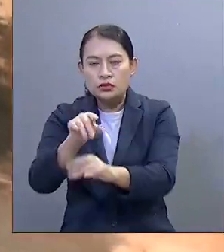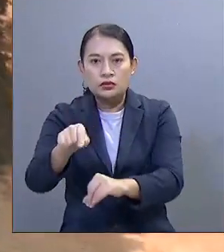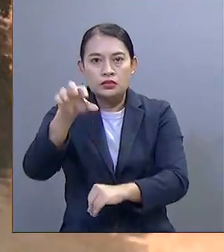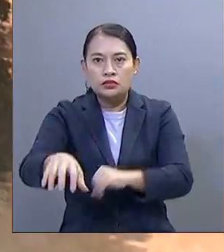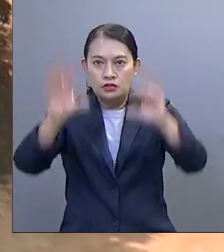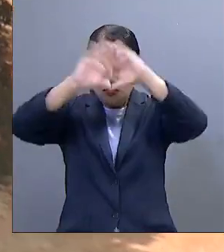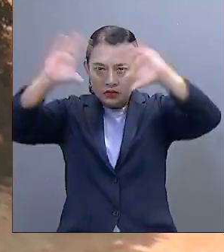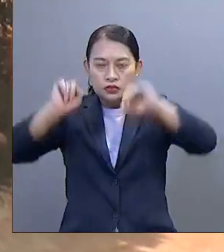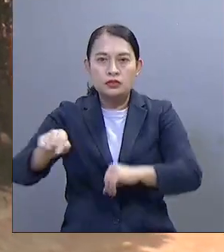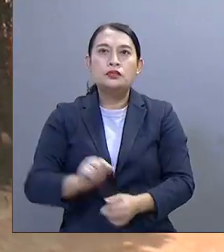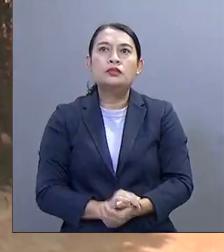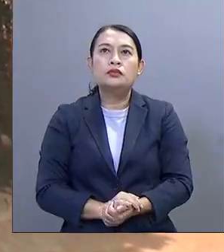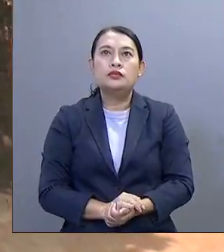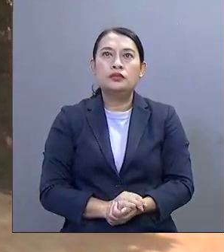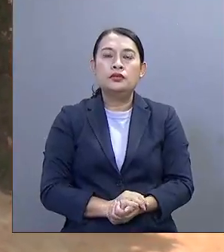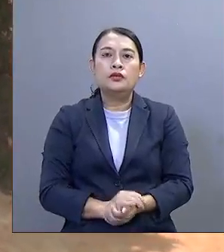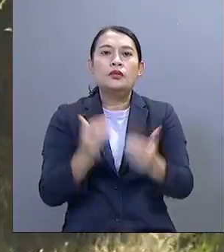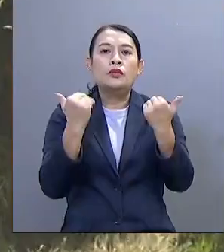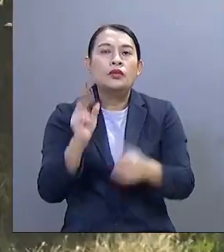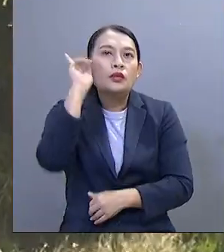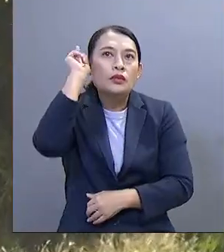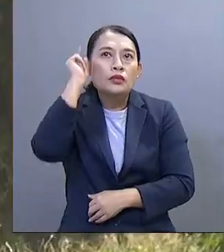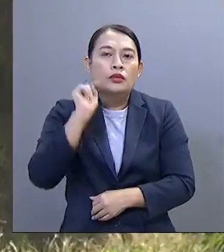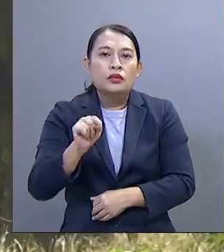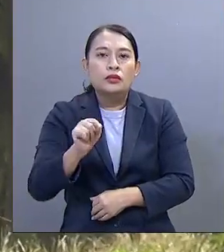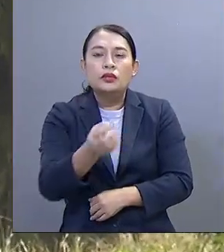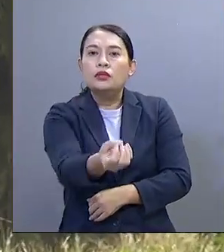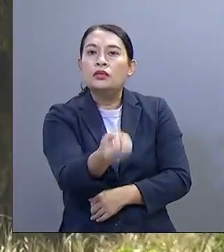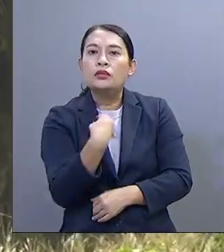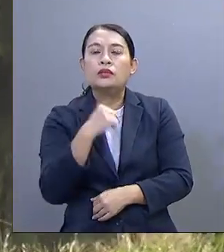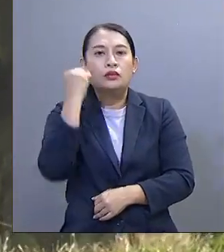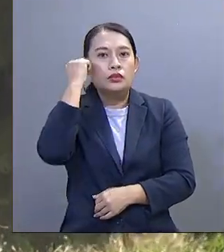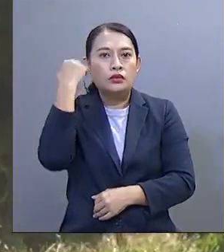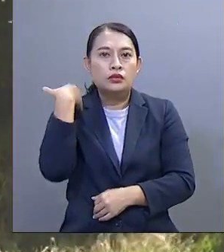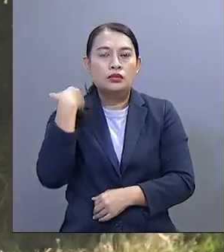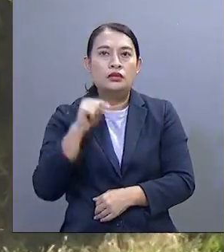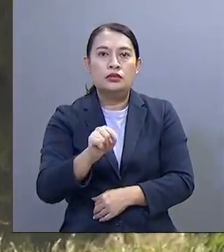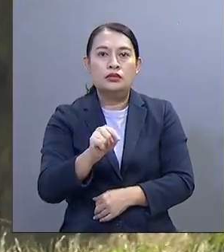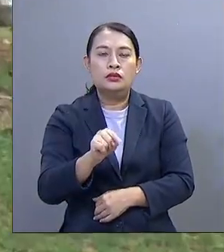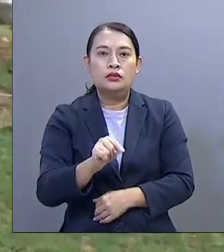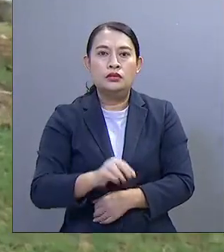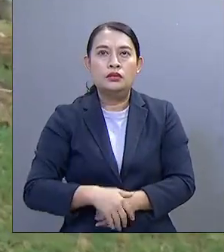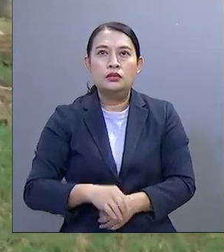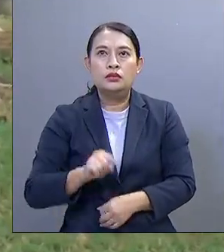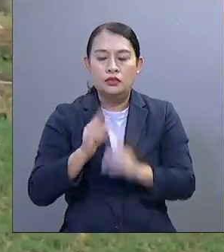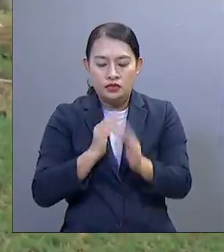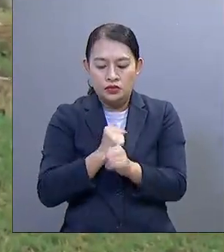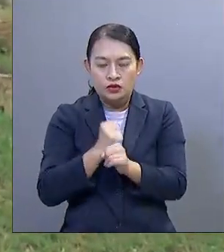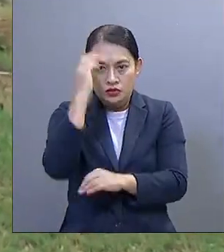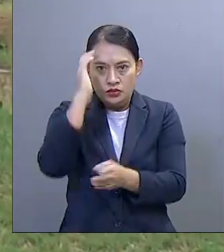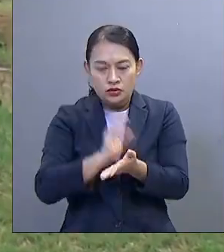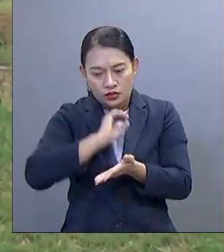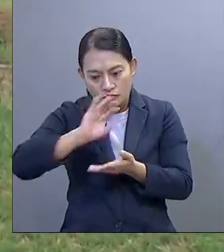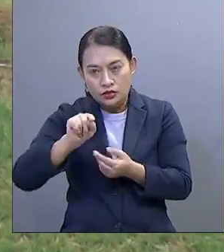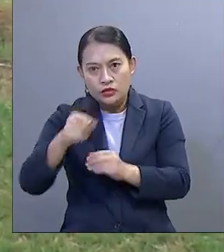ัต่อไปที่มขาวเราได้รับรายงานมาวามีการแ้งความกัเจาที่ตำรวจแล้ว